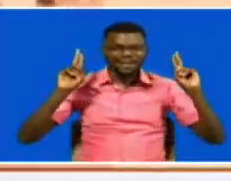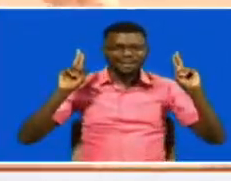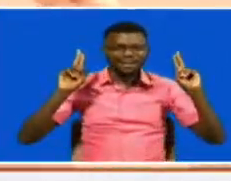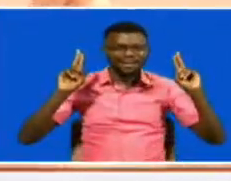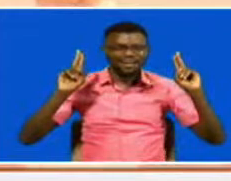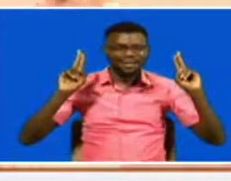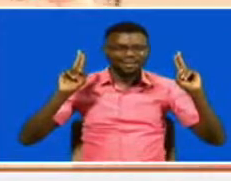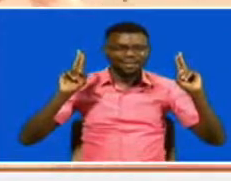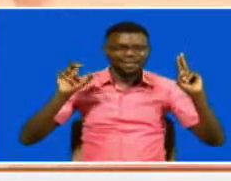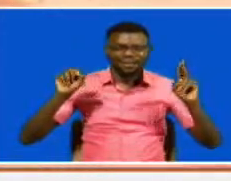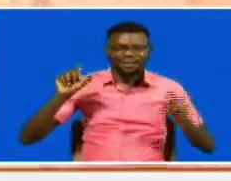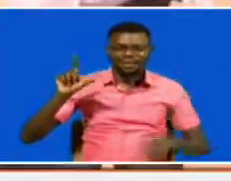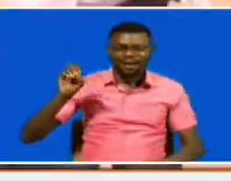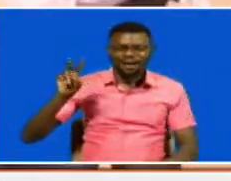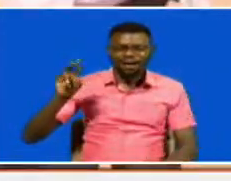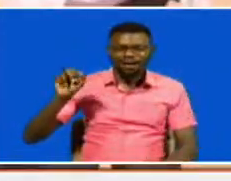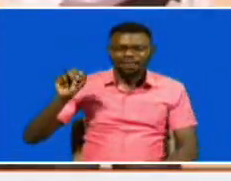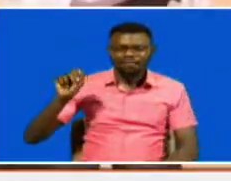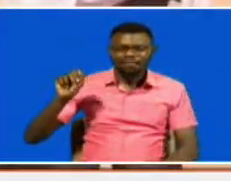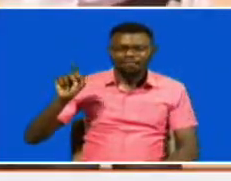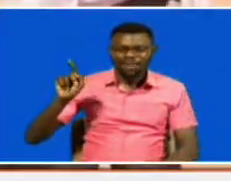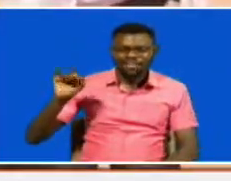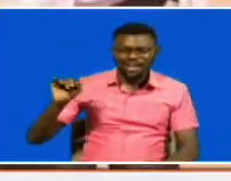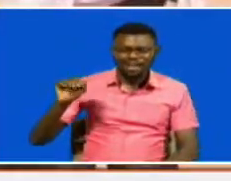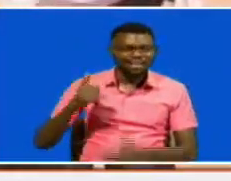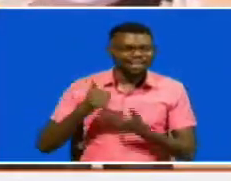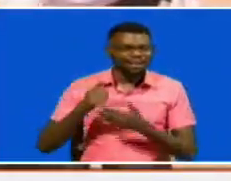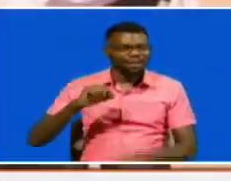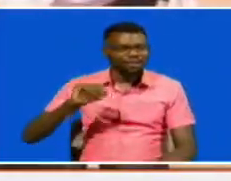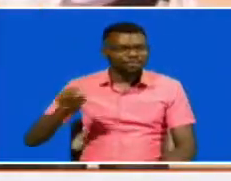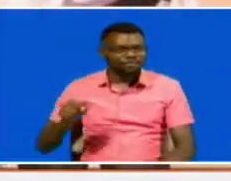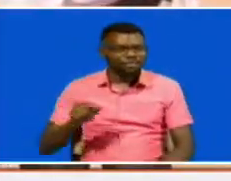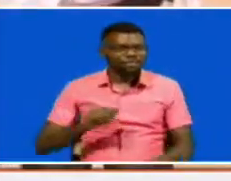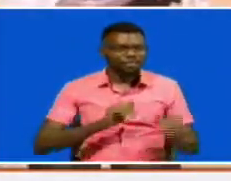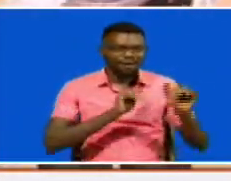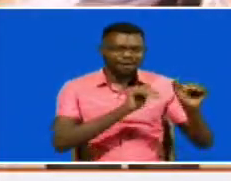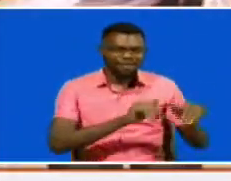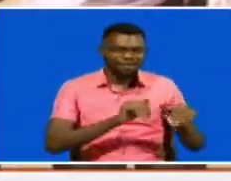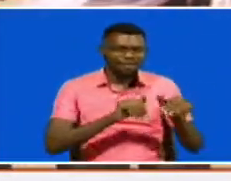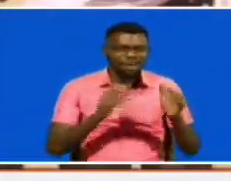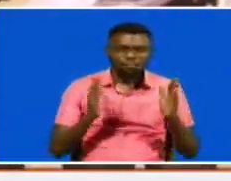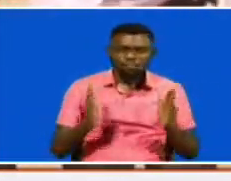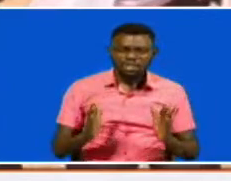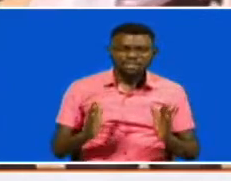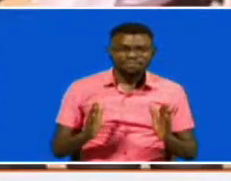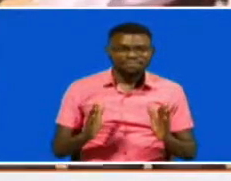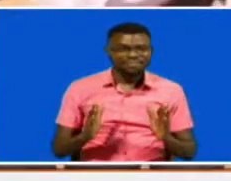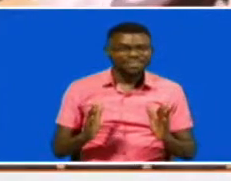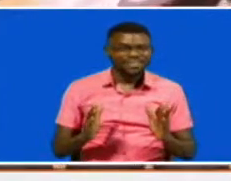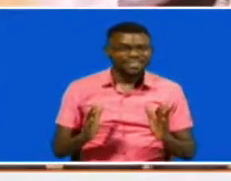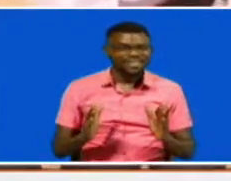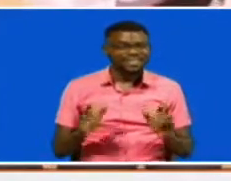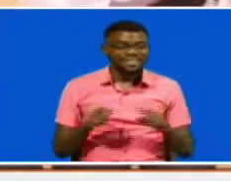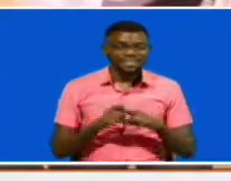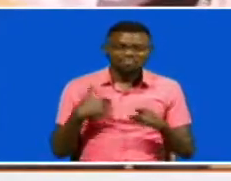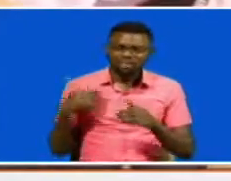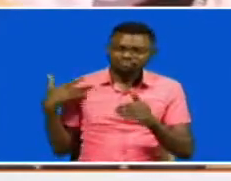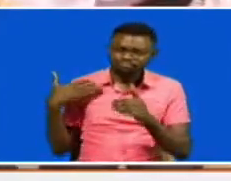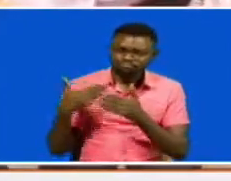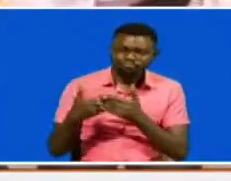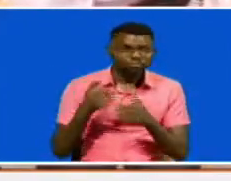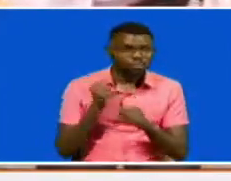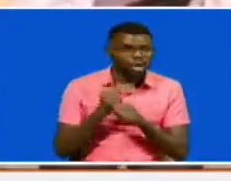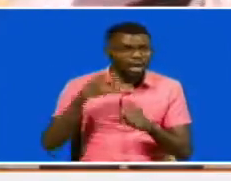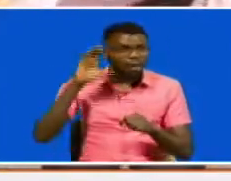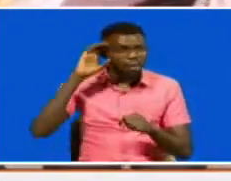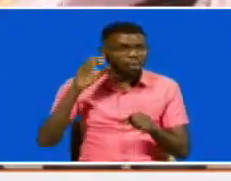wakulima 1015. Of partnership, of course. I mean, Slovakia has been active in the coastal area for quite a while, and this is one